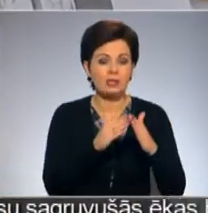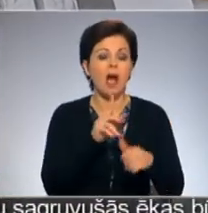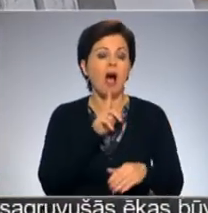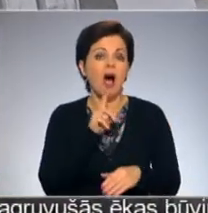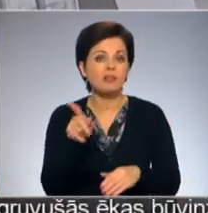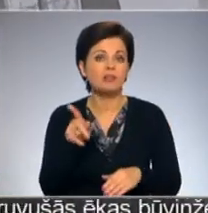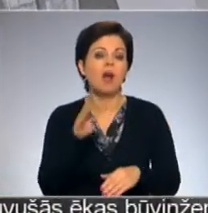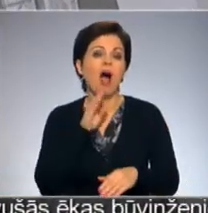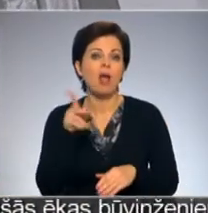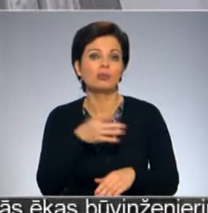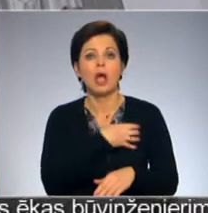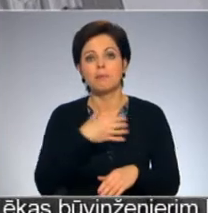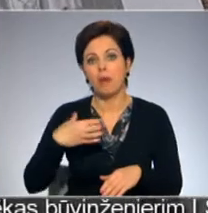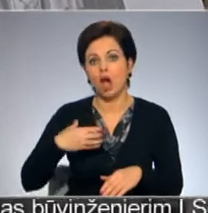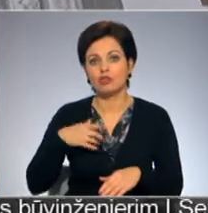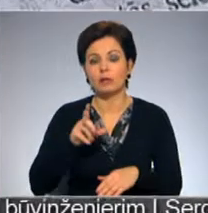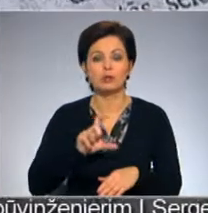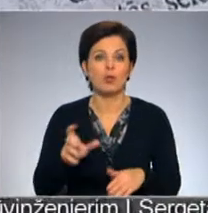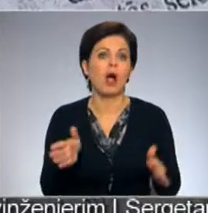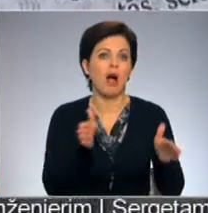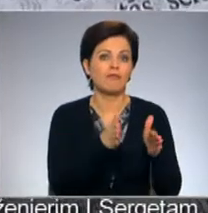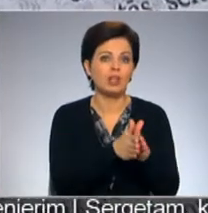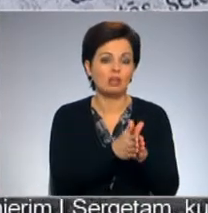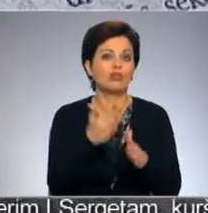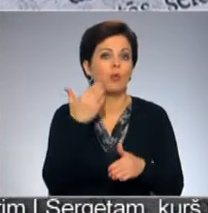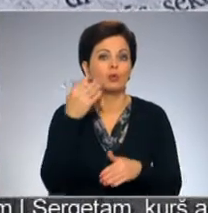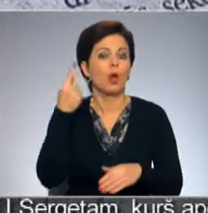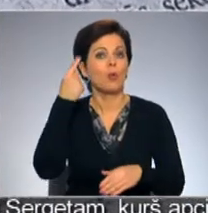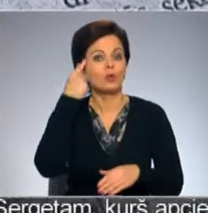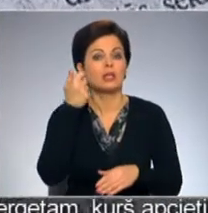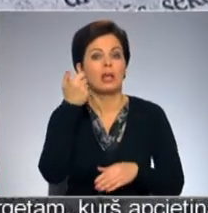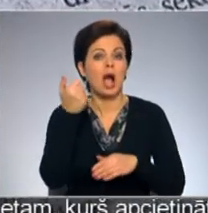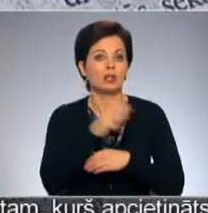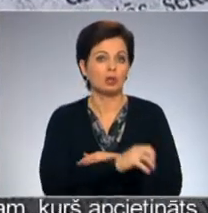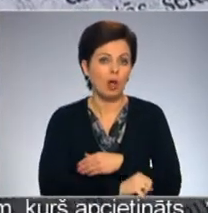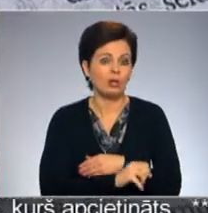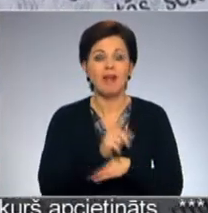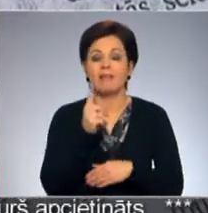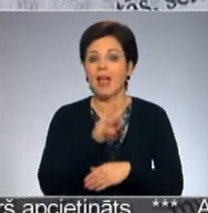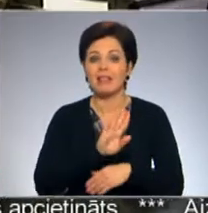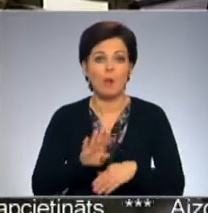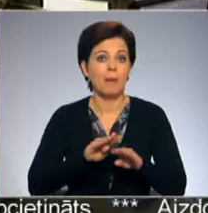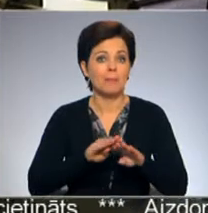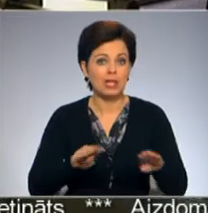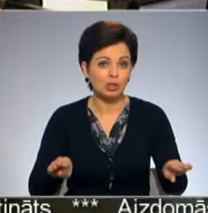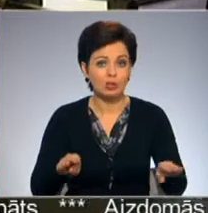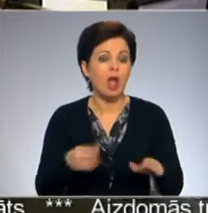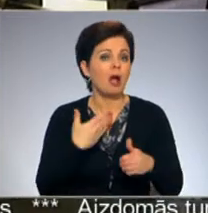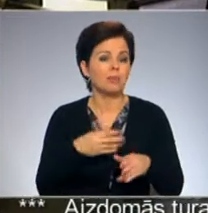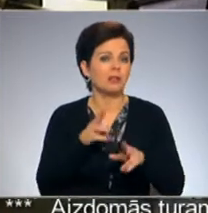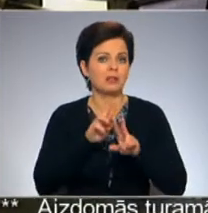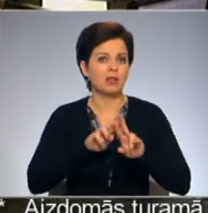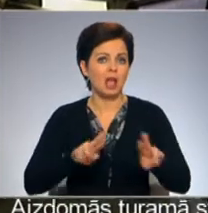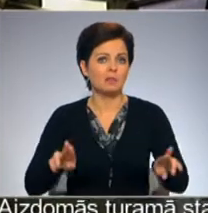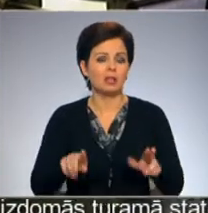un arī Alūksnes novada pašvaldībā par skolas apvienošanas iecerēm uzzina tikai gadu nogalē un arī ne jau no ministrijas. Tādēļ ir arī neizpratne, kāpēc